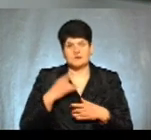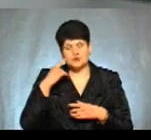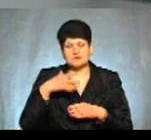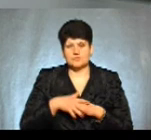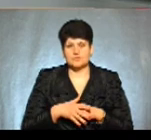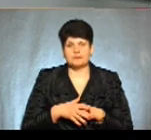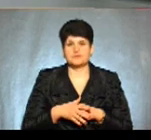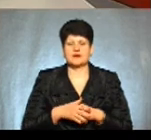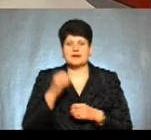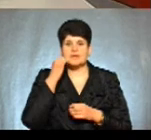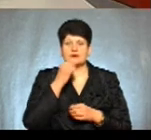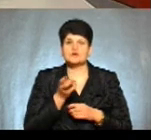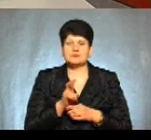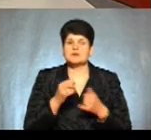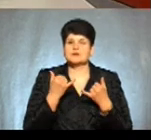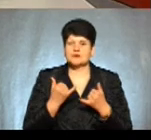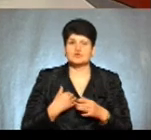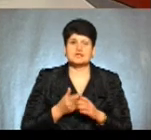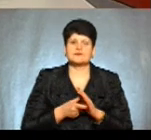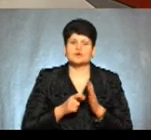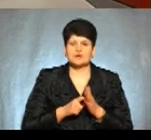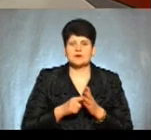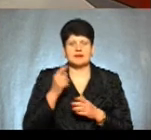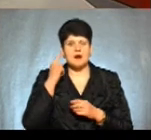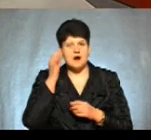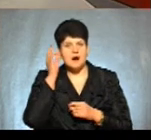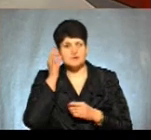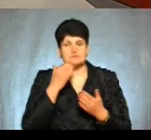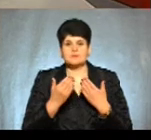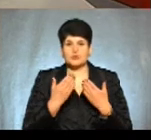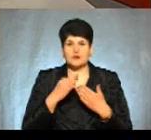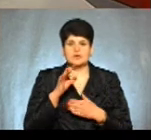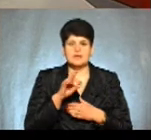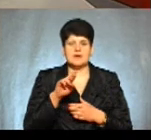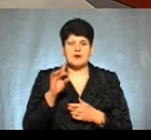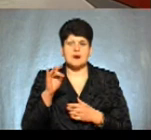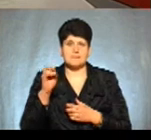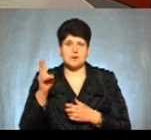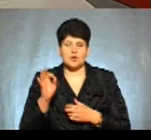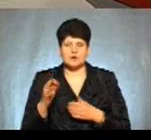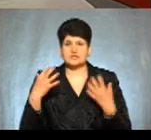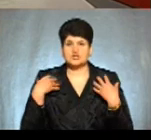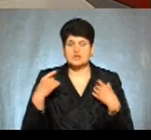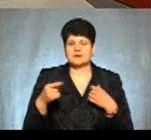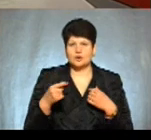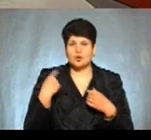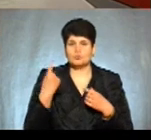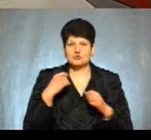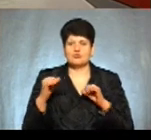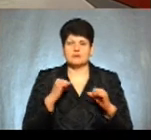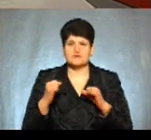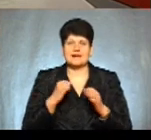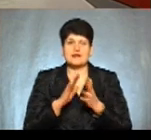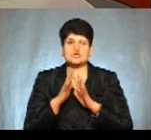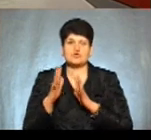свідомість мешканців. Я вам дуже дякую, що прийшли сьогодні до нас у студію. Глядачам нагадую, ми спілкувалися із Олегом Яремком, начальником Тернопільського обласного